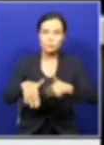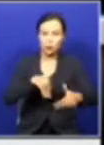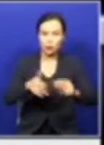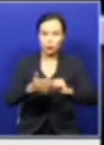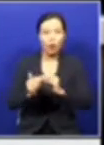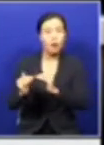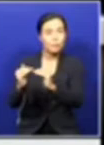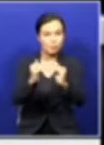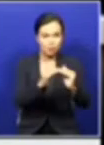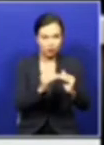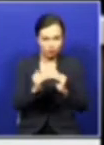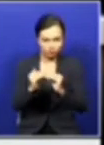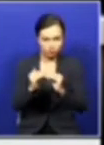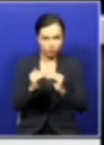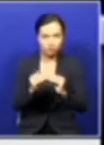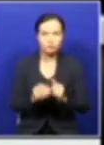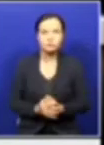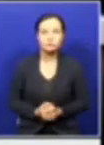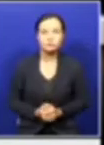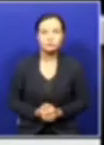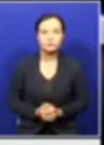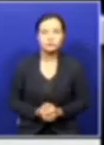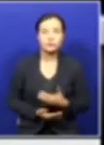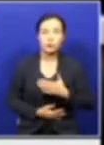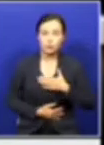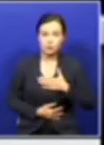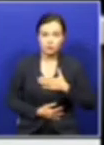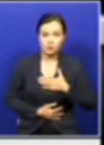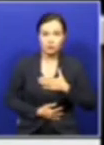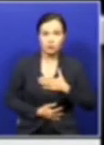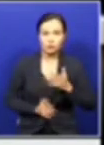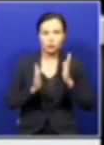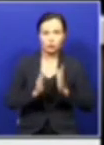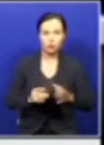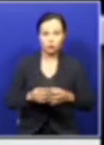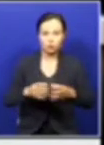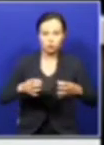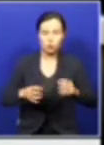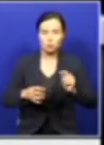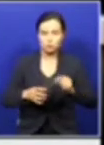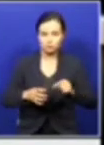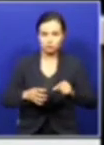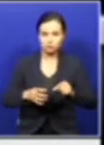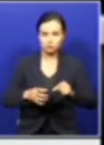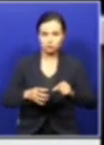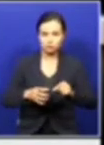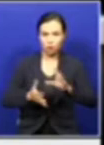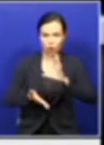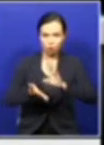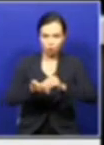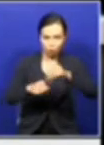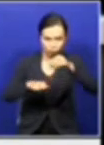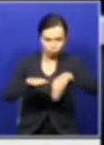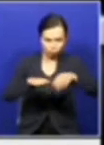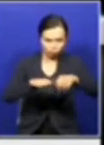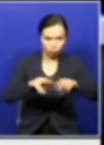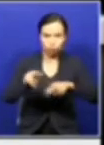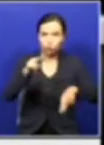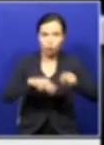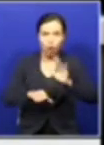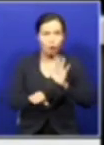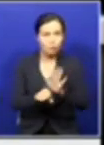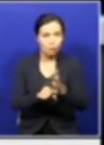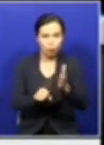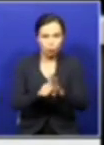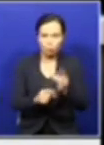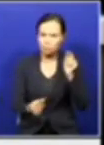ธรรมยังมีคนอีกจำนวนมากที่ยังตกหล่นจากการดูแลและเข้า